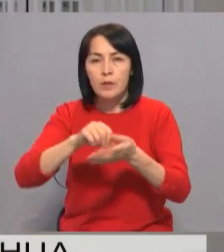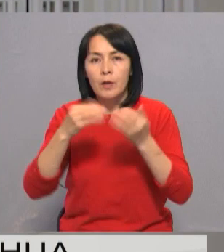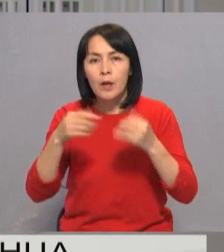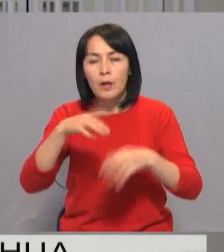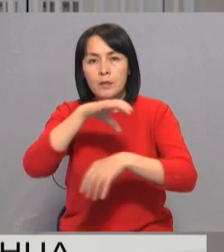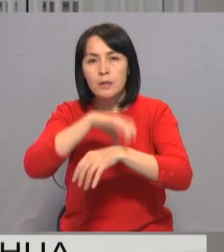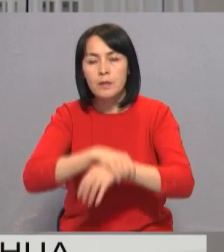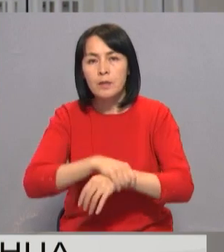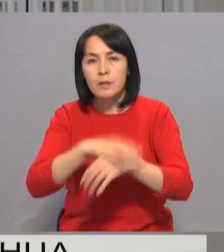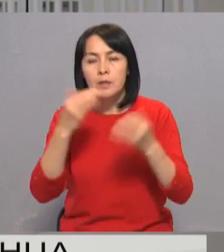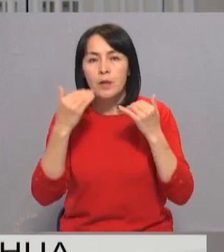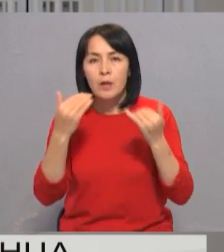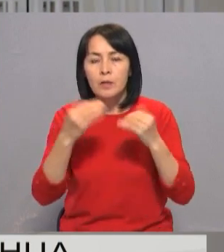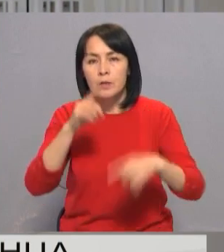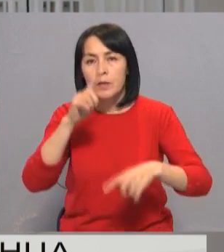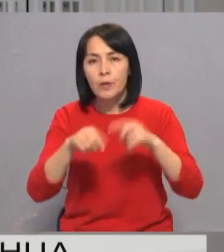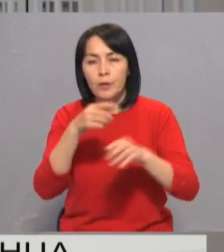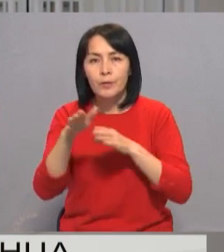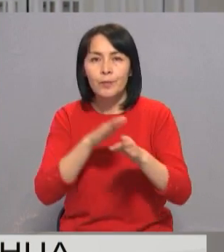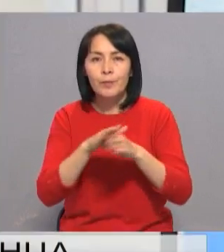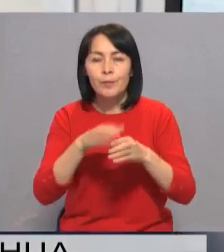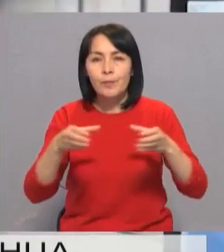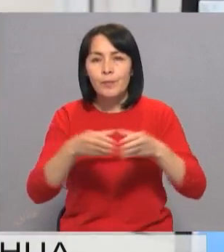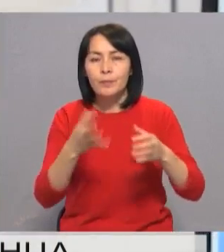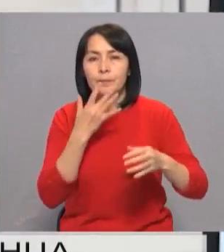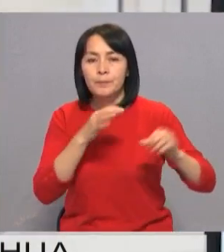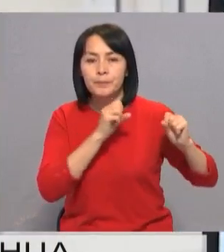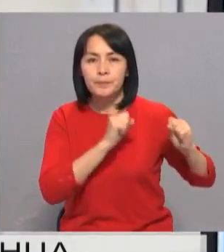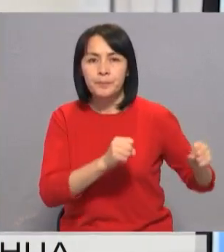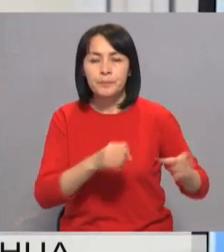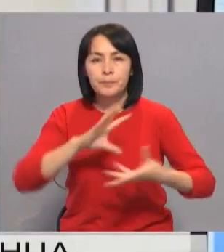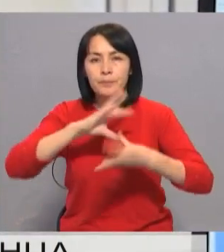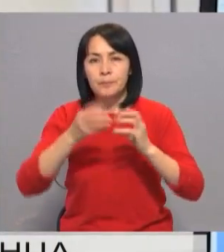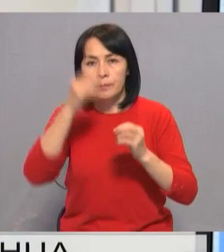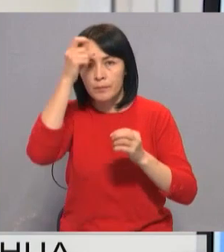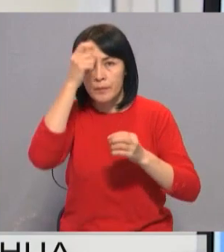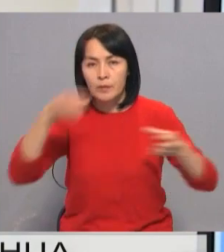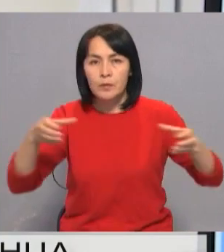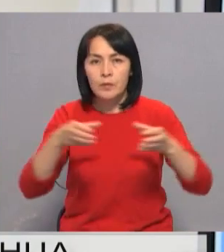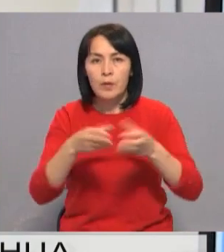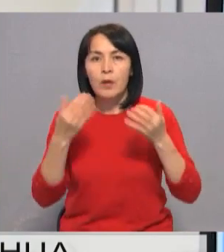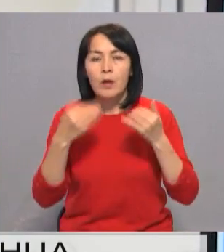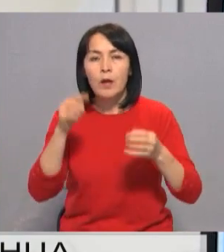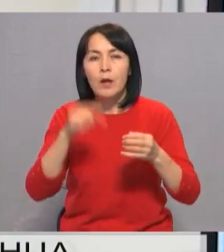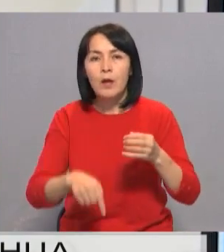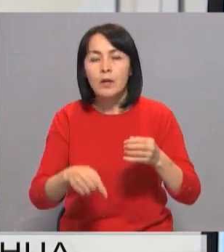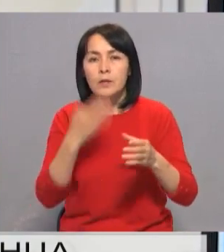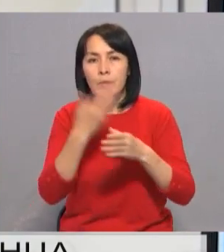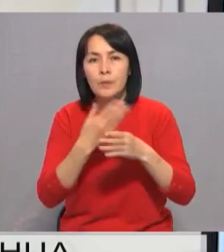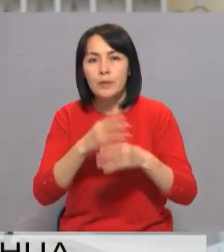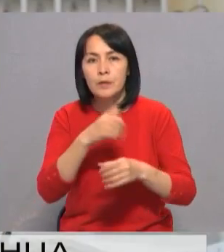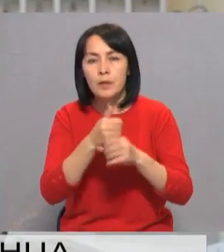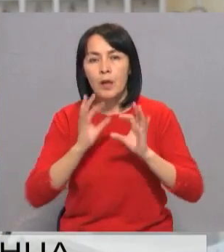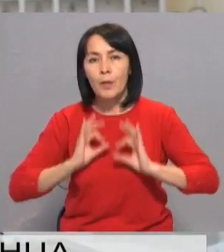Его задержание и выдача на родину, организованное Комитетом национальной безопасности совместно с турецкими партнерами, а также при поддержке